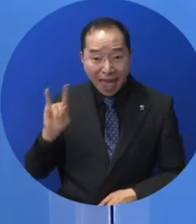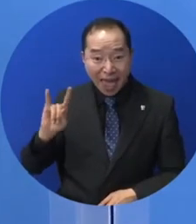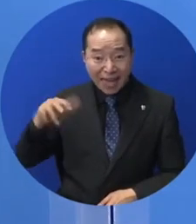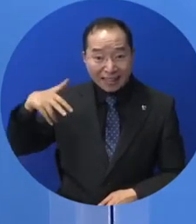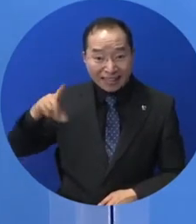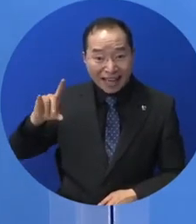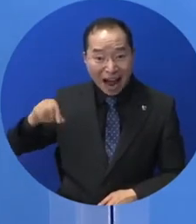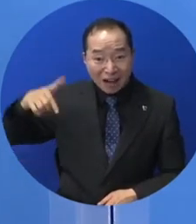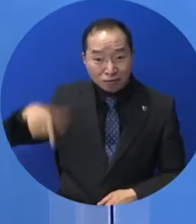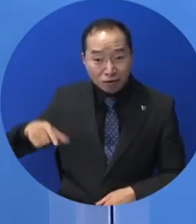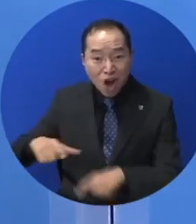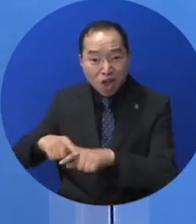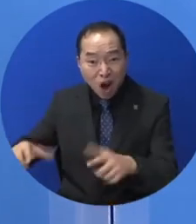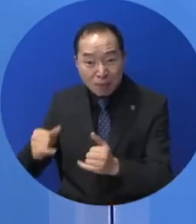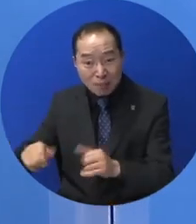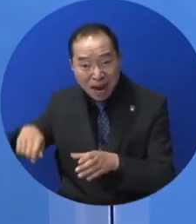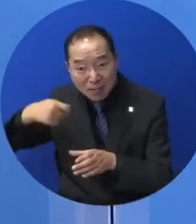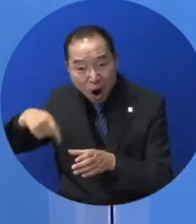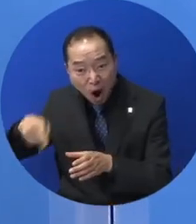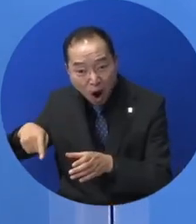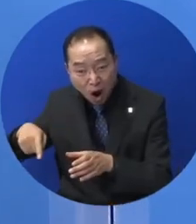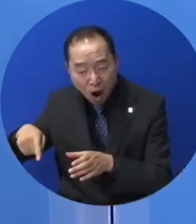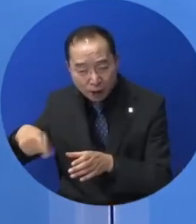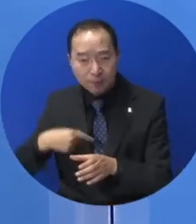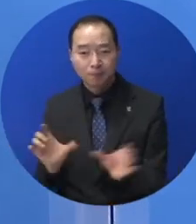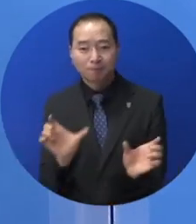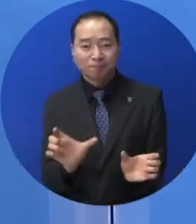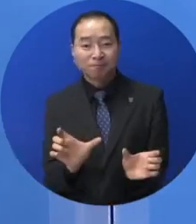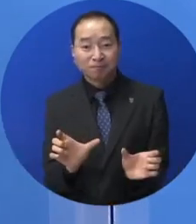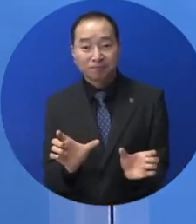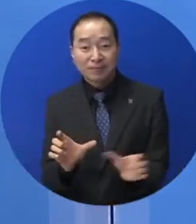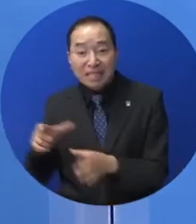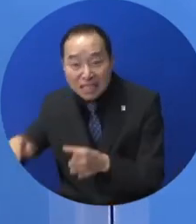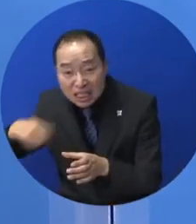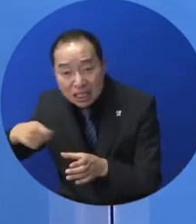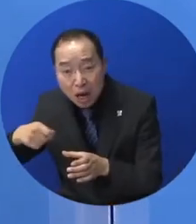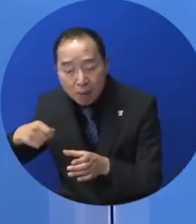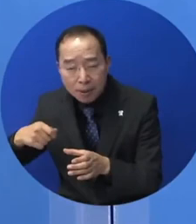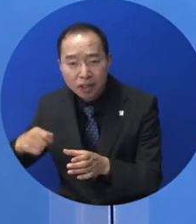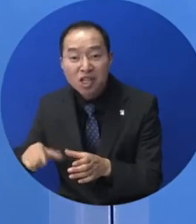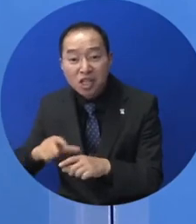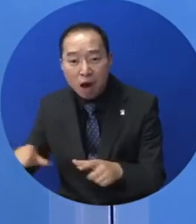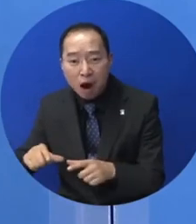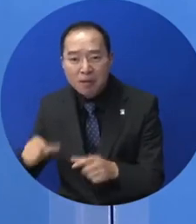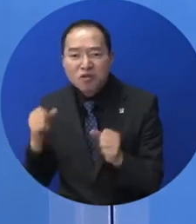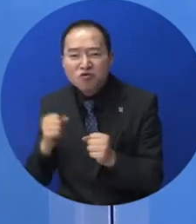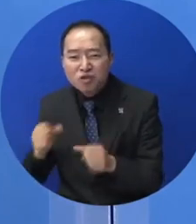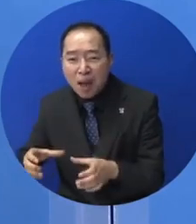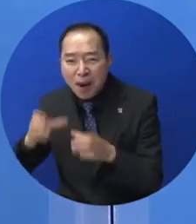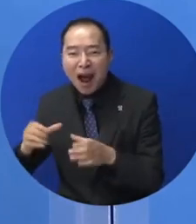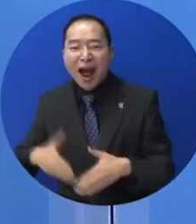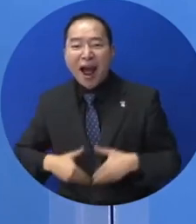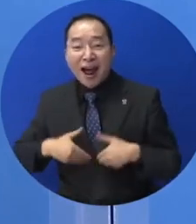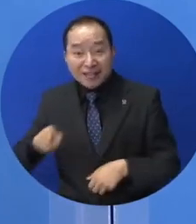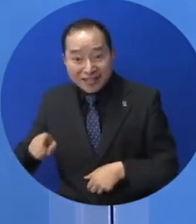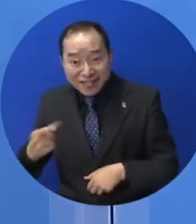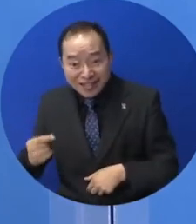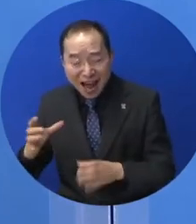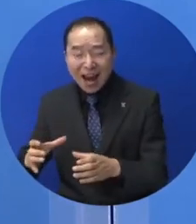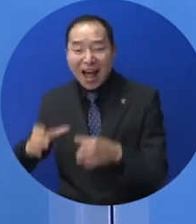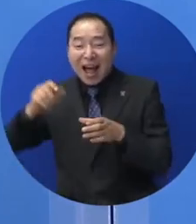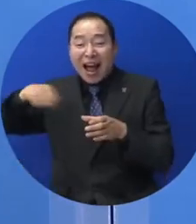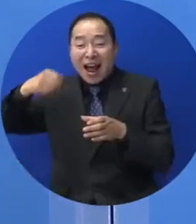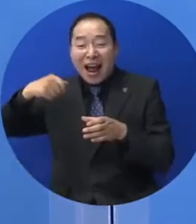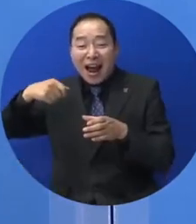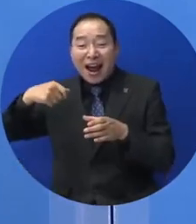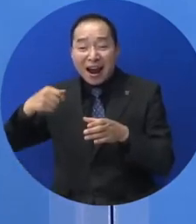그래서 해장국이라는 것은 뚝배기처럼 추울 때 딱 주면 서민의 손이 따뜻해지고요. 한 그릇 한